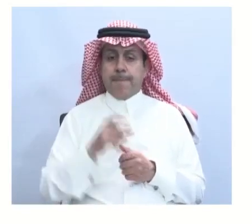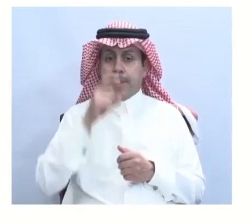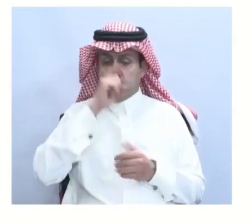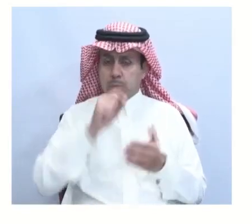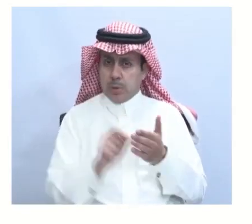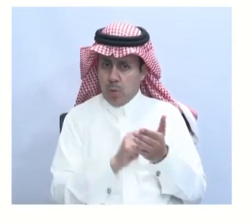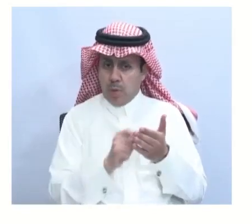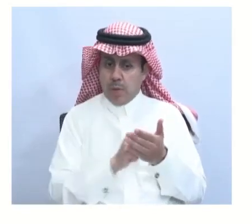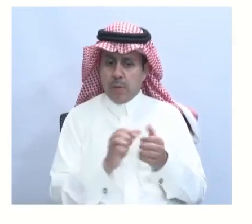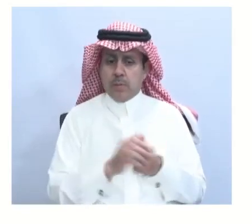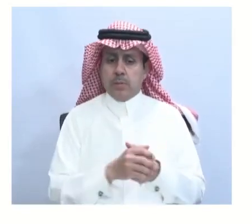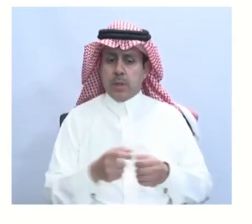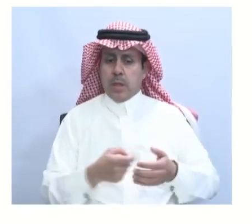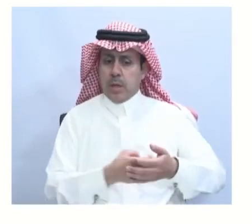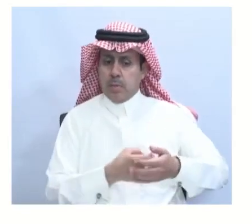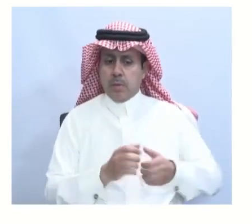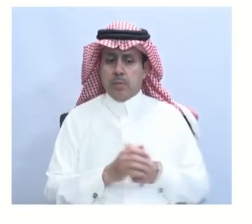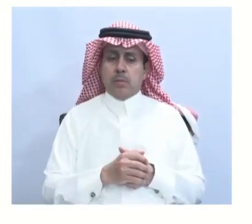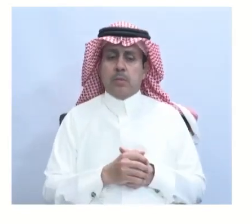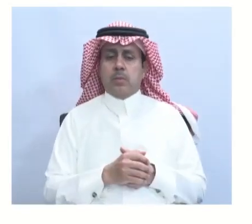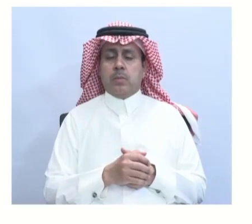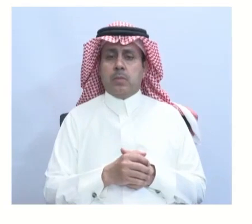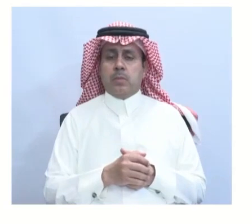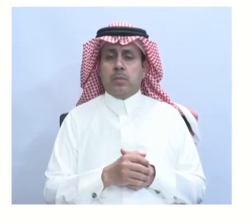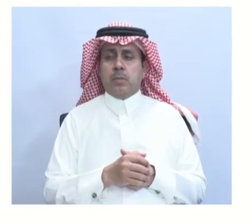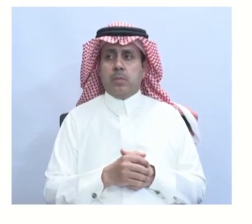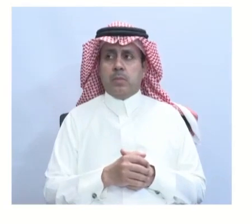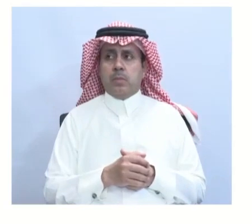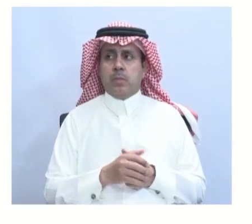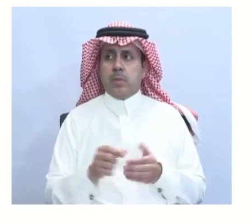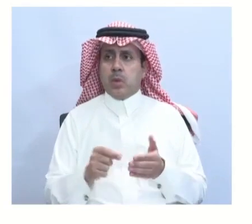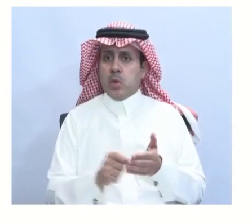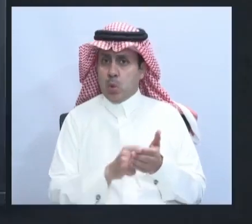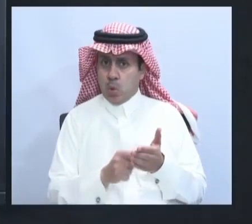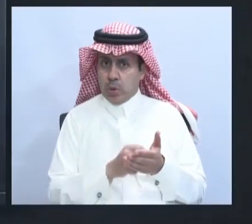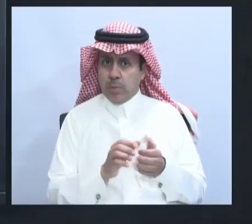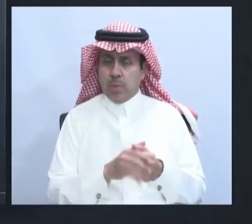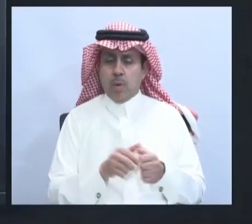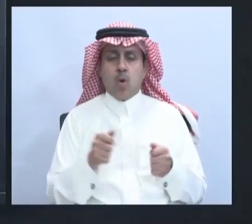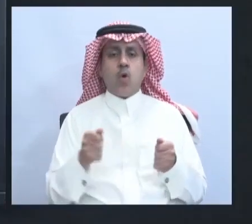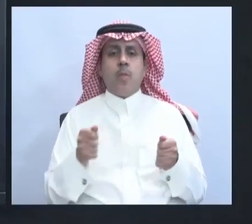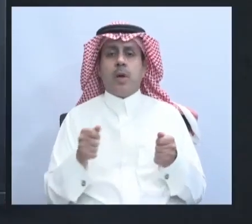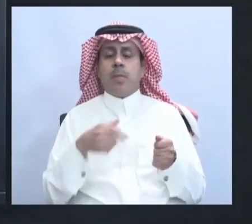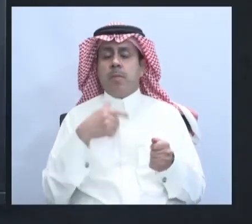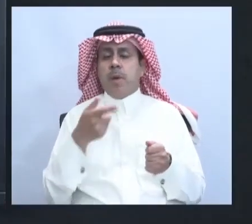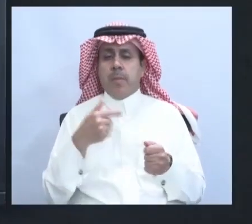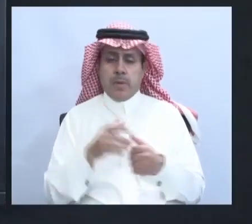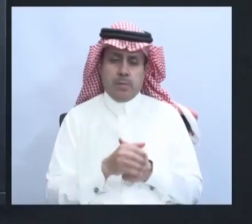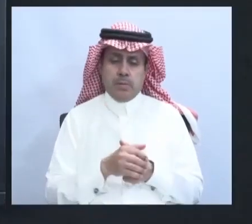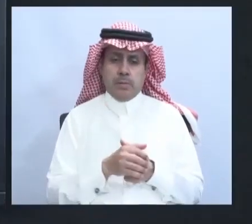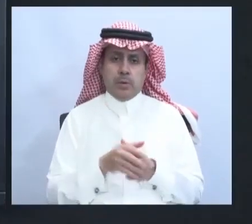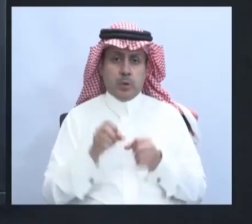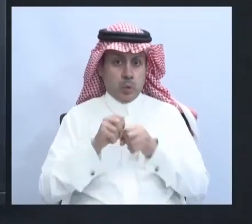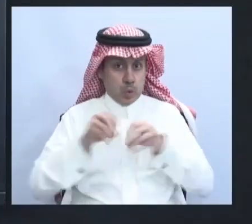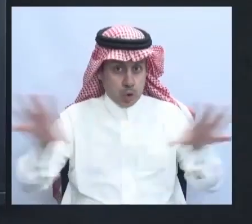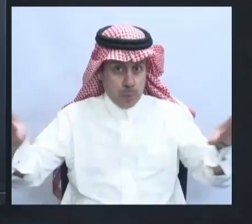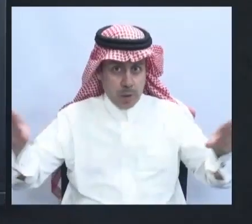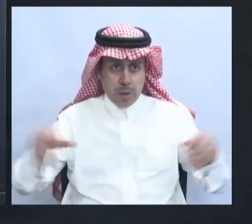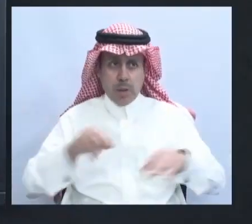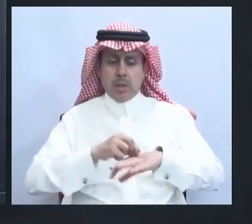توثيق هذا الامر توثيق الرضاع ينبغي ان ان يكتب او او يخبر به حتى يشاع بين